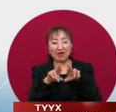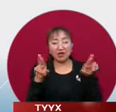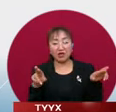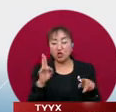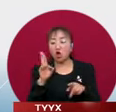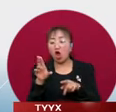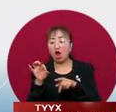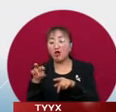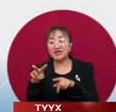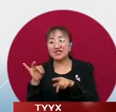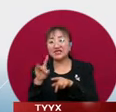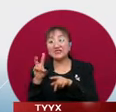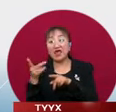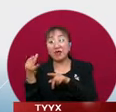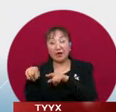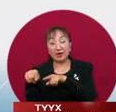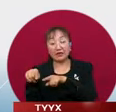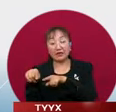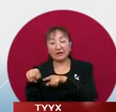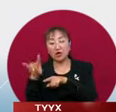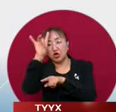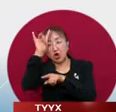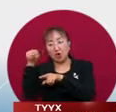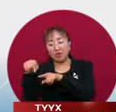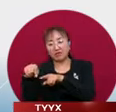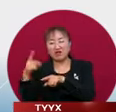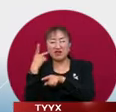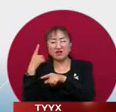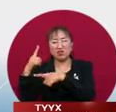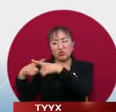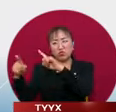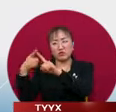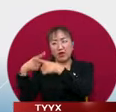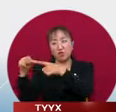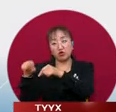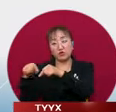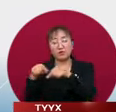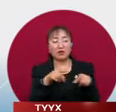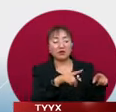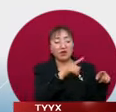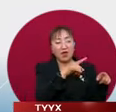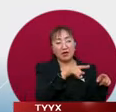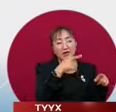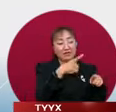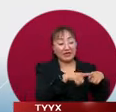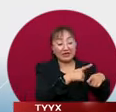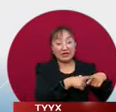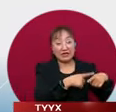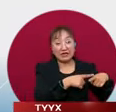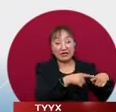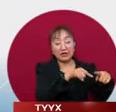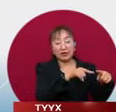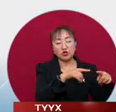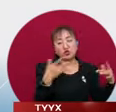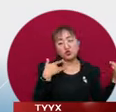Колизей театр буюу Ромын театрт маань ихэвчлэн тулаан явагддаг байсан бол грекийн амфитеатрт маань жүжиг тоглодог байсан